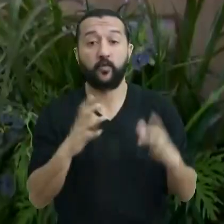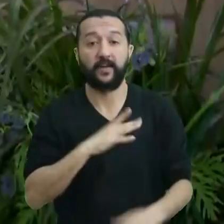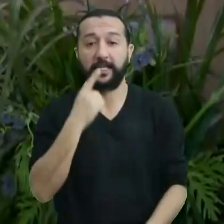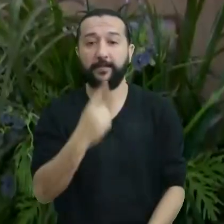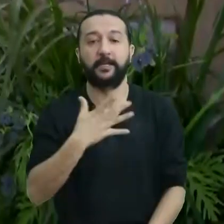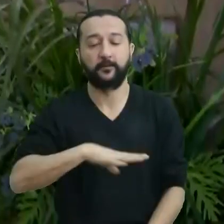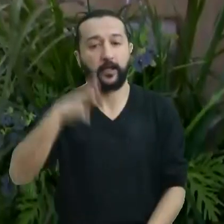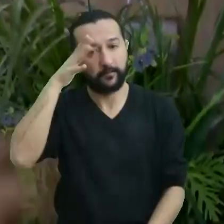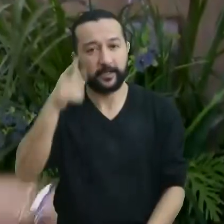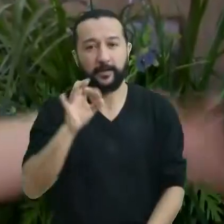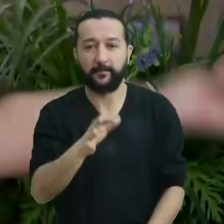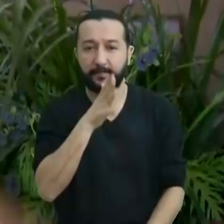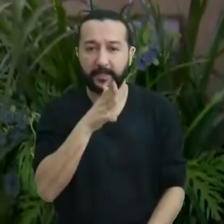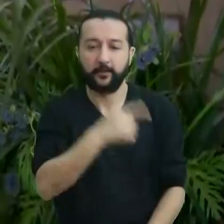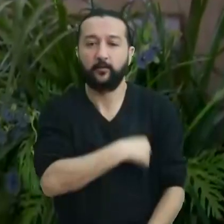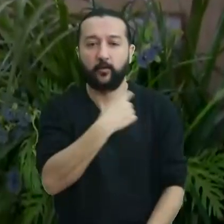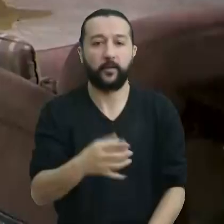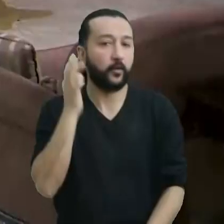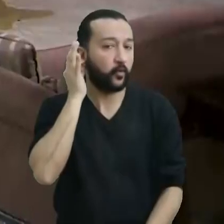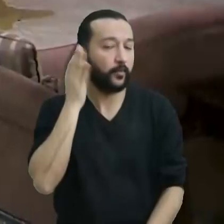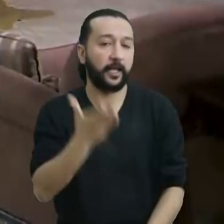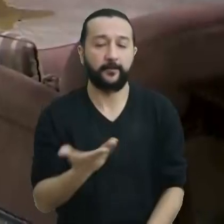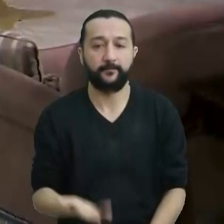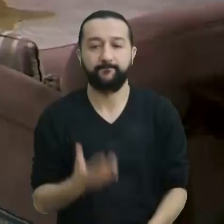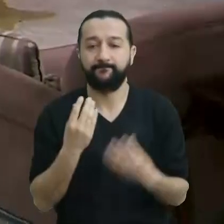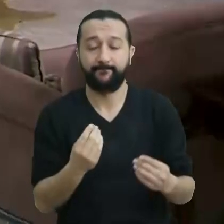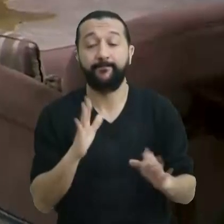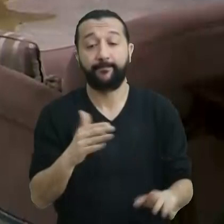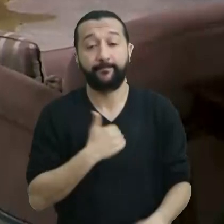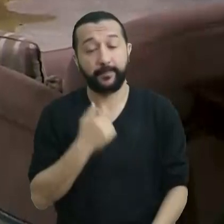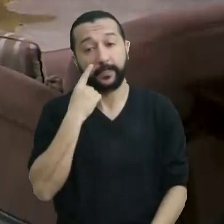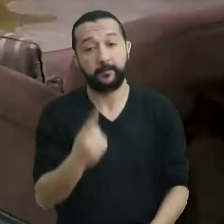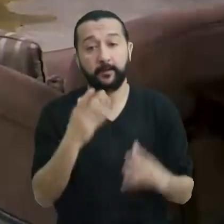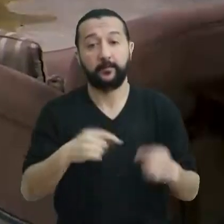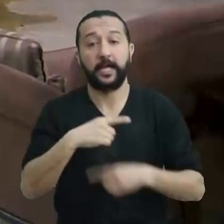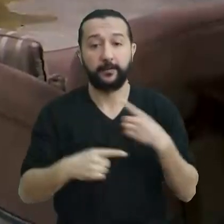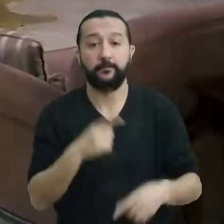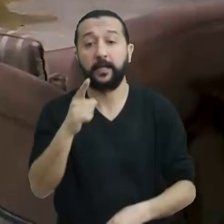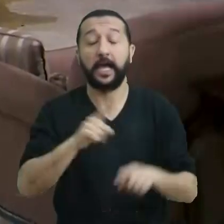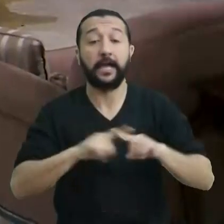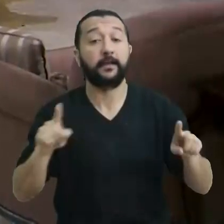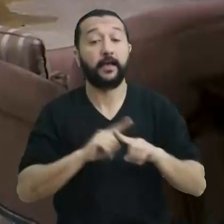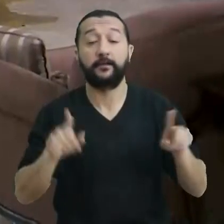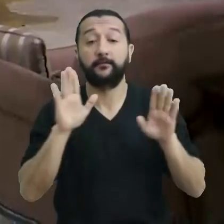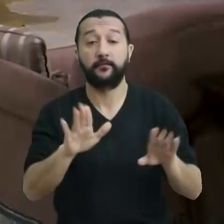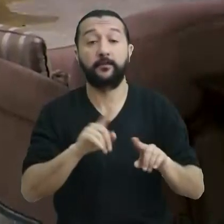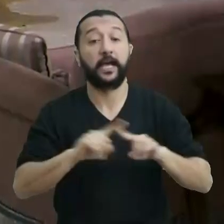bu salak. Yani bildiğin normal küpe işte. Ben de bakayım arayayım yardım edeyim.